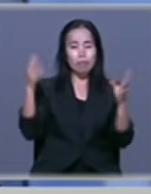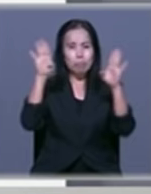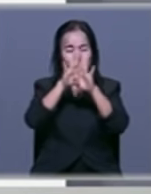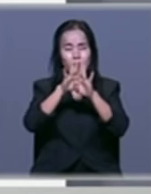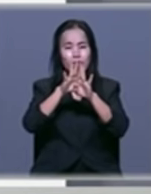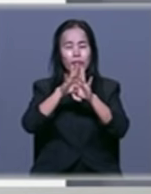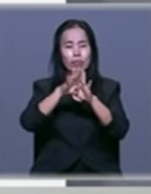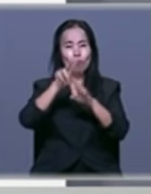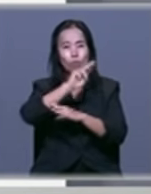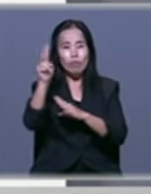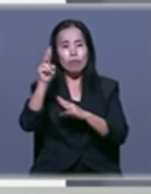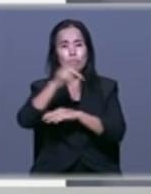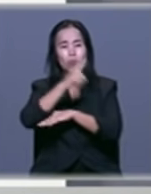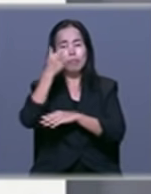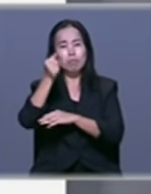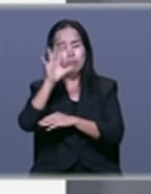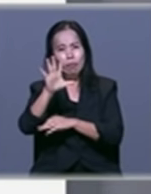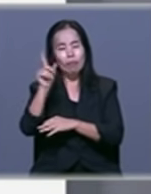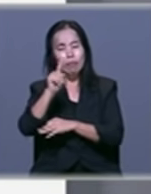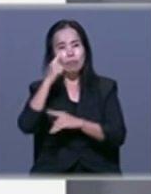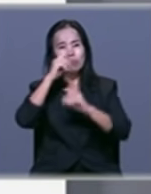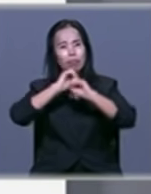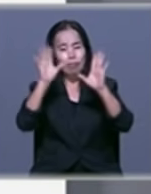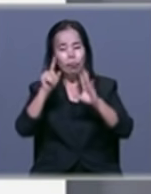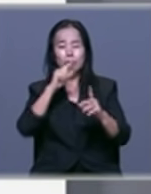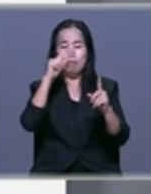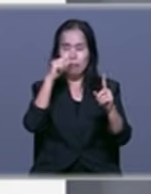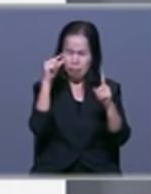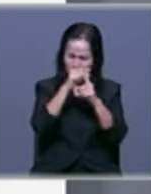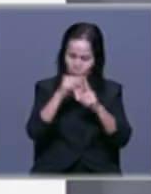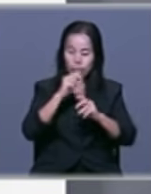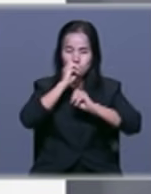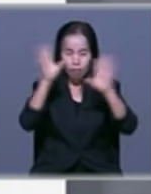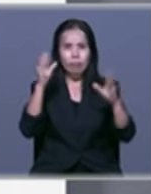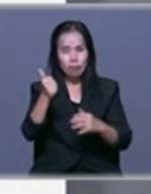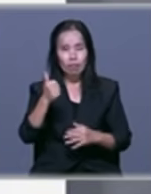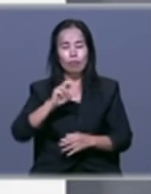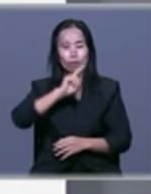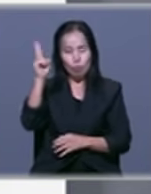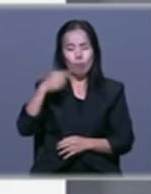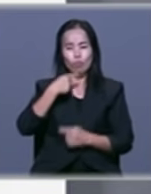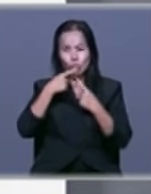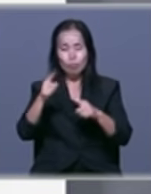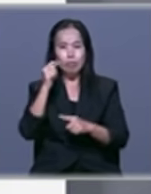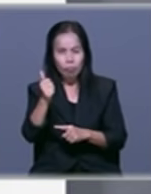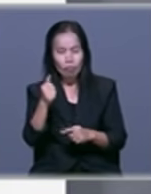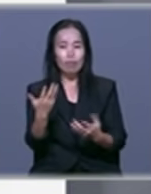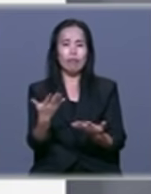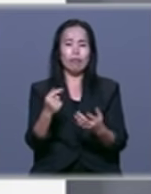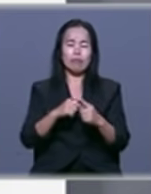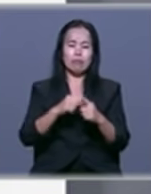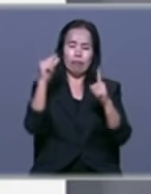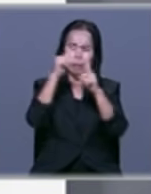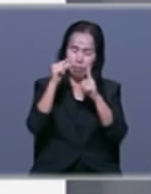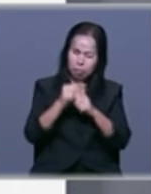คำสั่งแล้วค่อนข้างกว้างถ้าชัดเจนว่าใช้คำไหนอย่างไร Voice TV คงสามารถปฏิบัติได้อย่างถูกต้องหรือเป็นเกมมาตรฐานที่